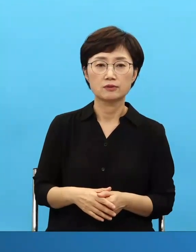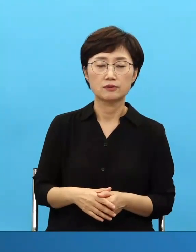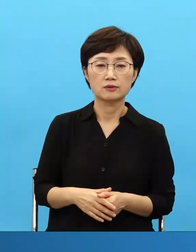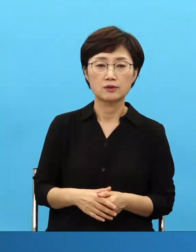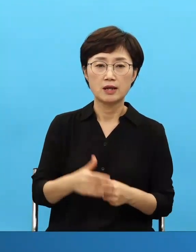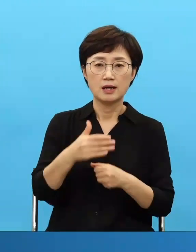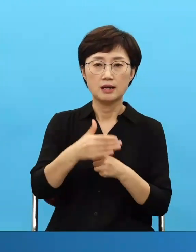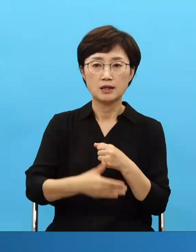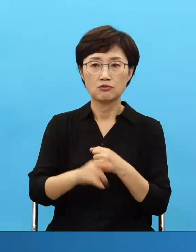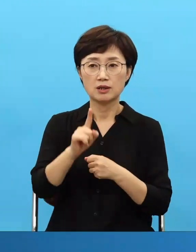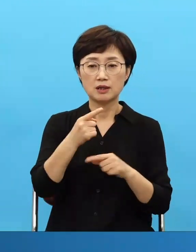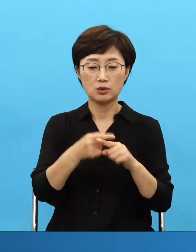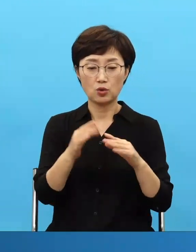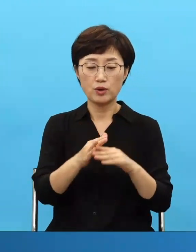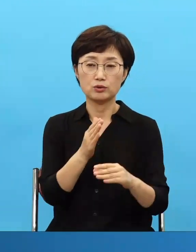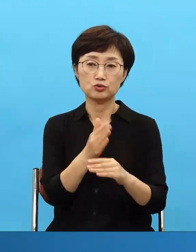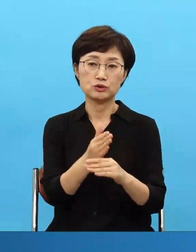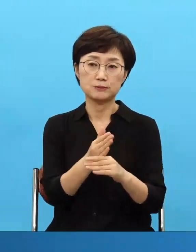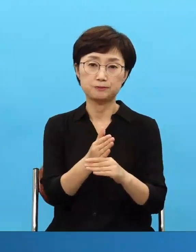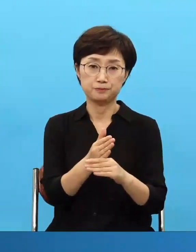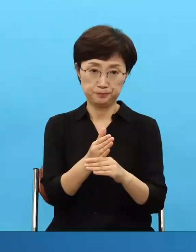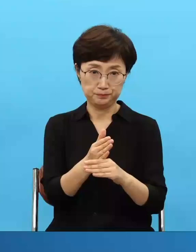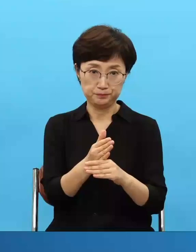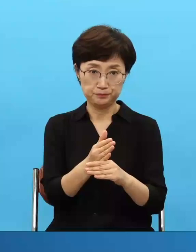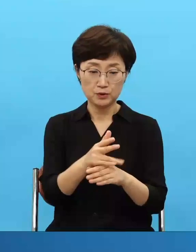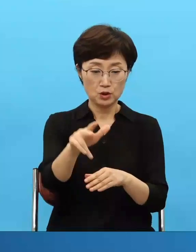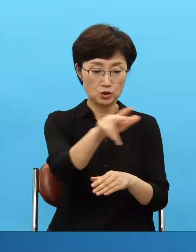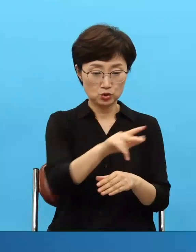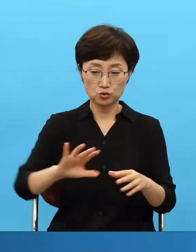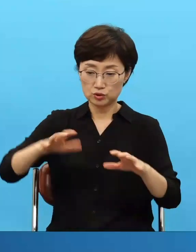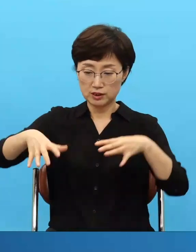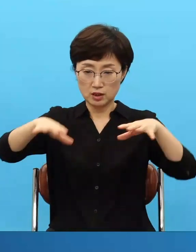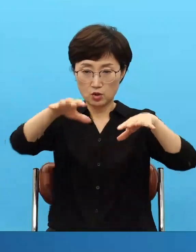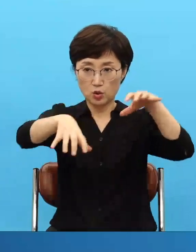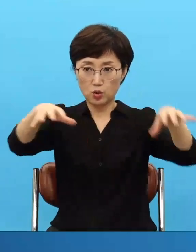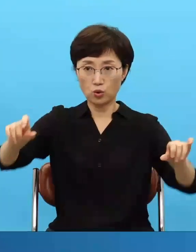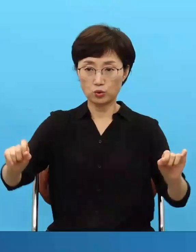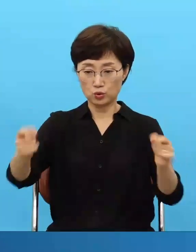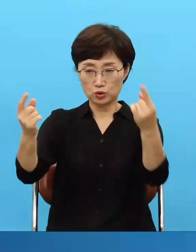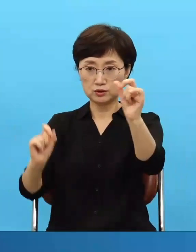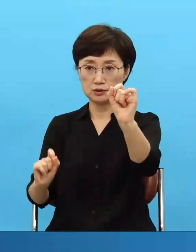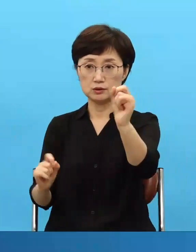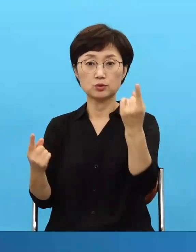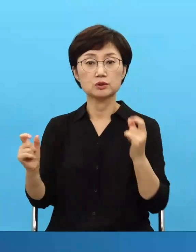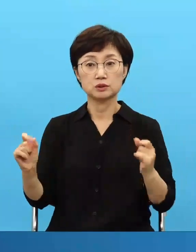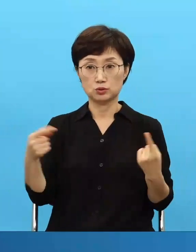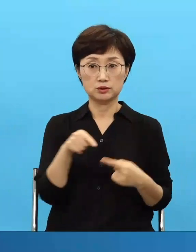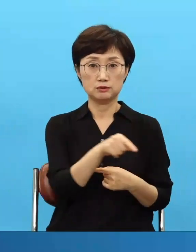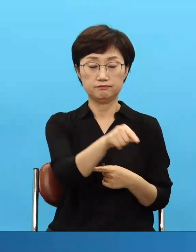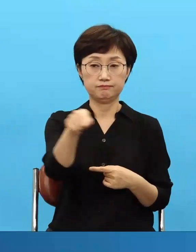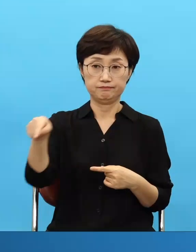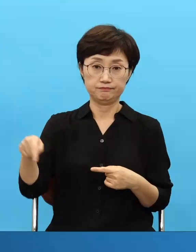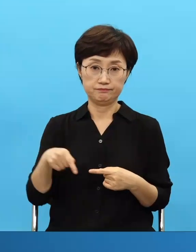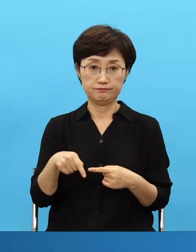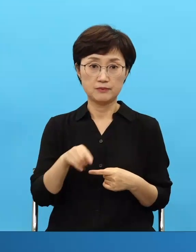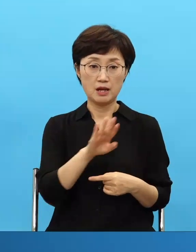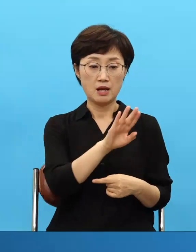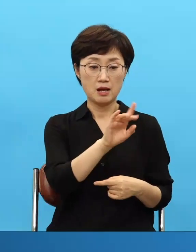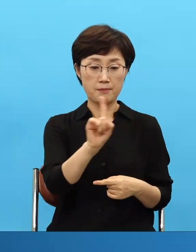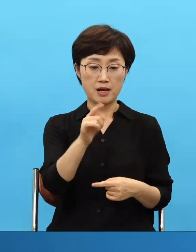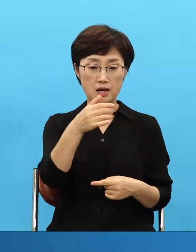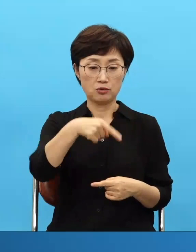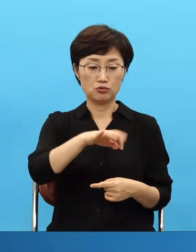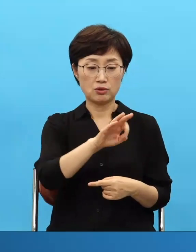대구 하나교회를 메인타운으로 전국 타운과 세계 곳곳에서 동시에 진행된 이번 대회는 바누아투